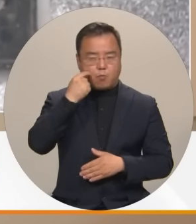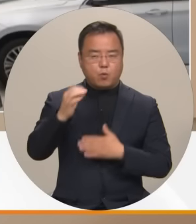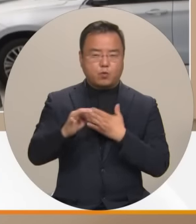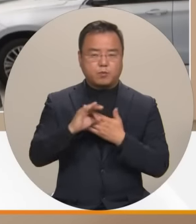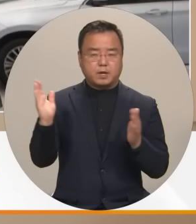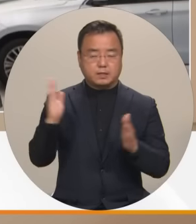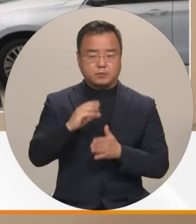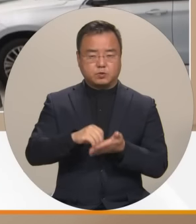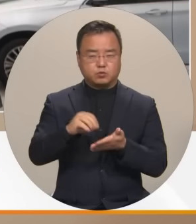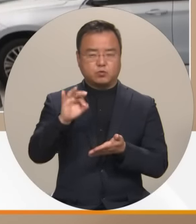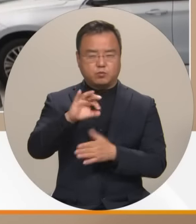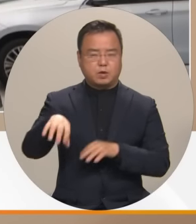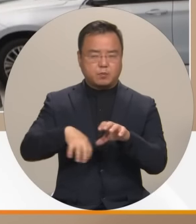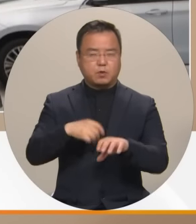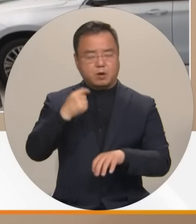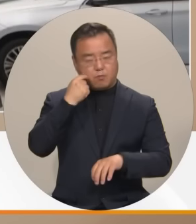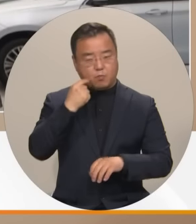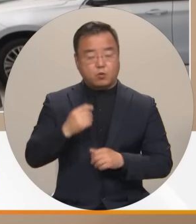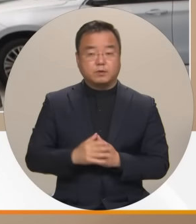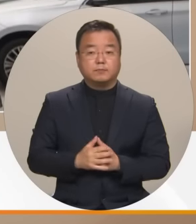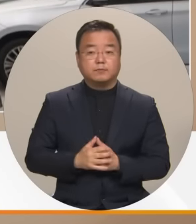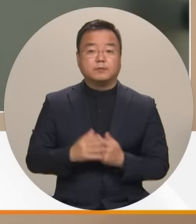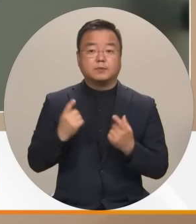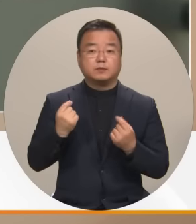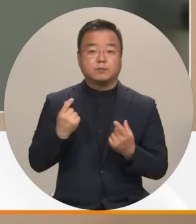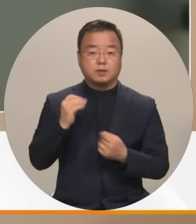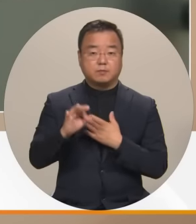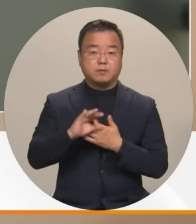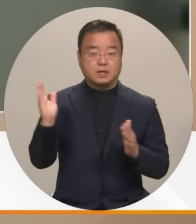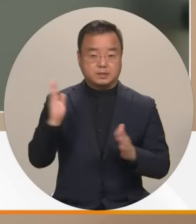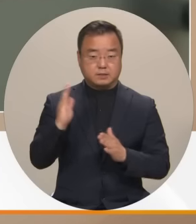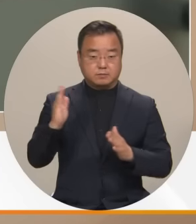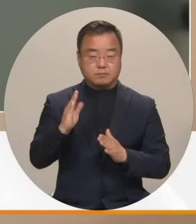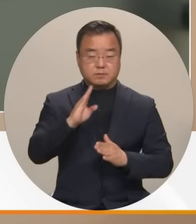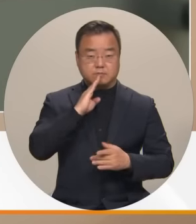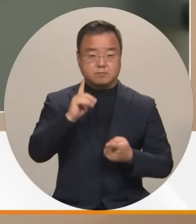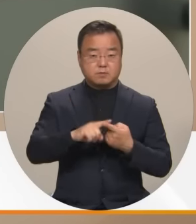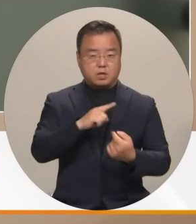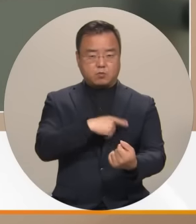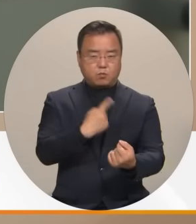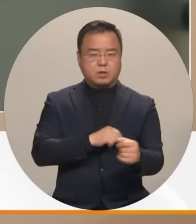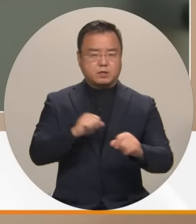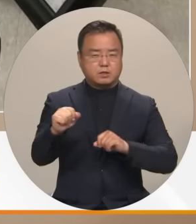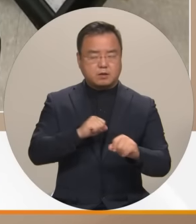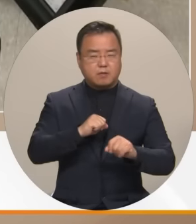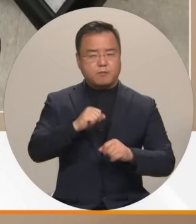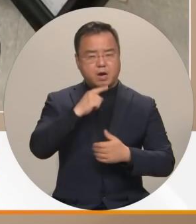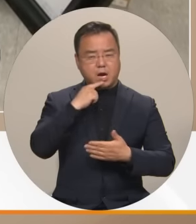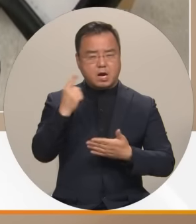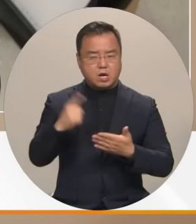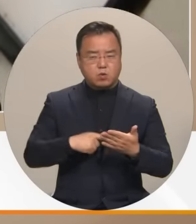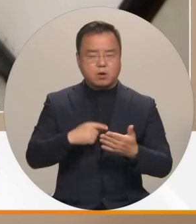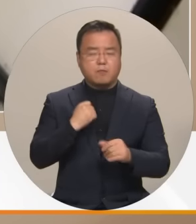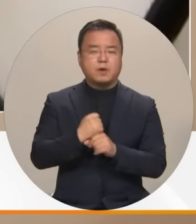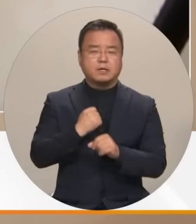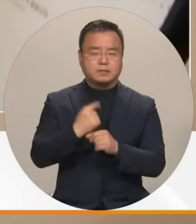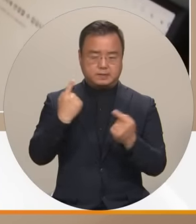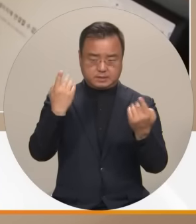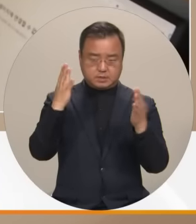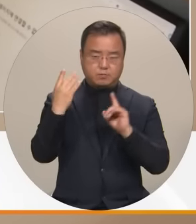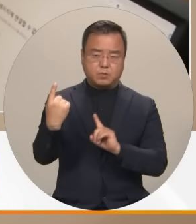등록금을 돌려받지 못하게 됩니다이 경우 학생들은 정당한 권리 행사가 방해돼서 금전적인 손해를 받다고 대학의 소송을